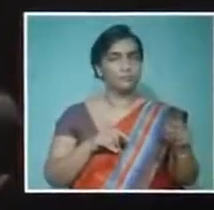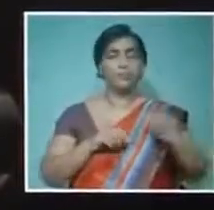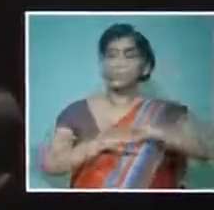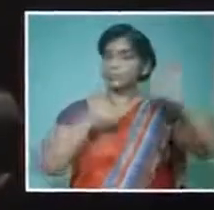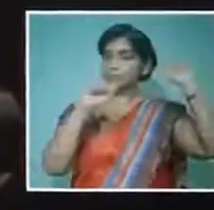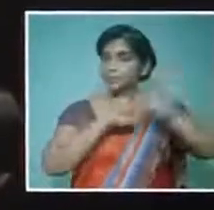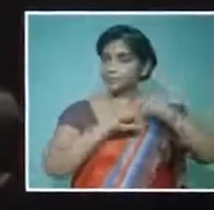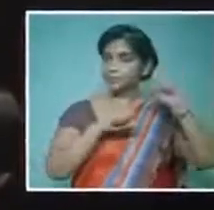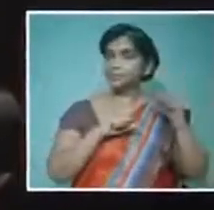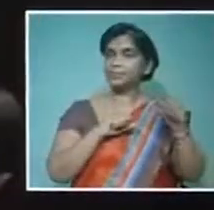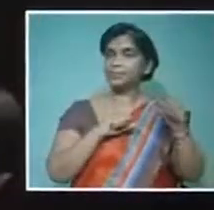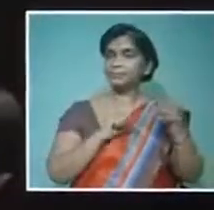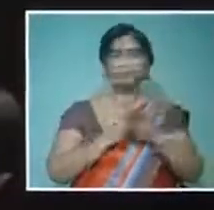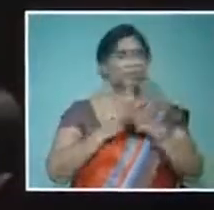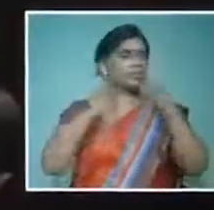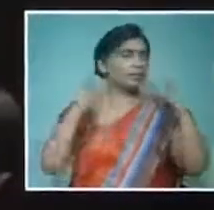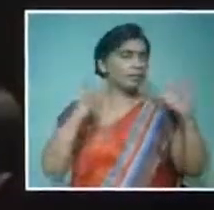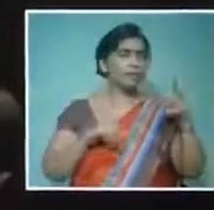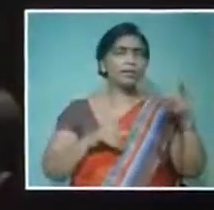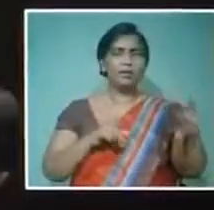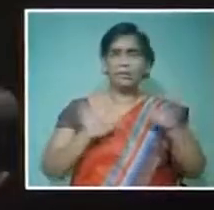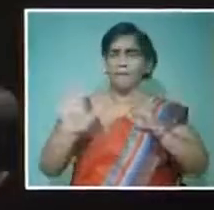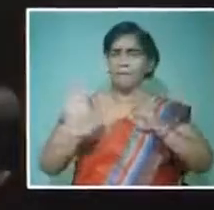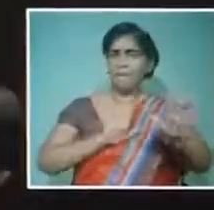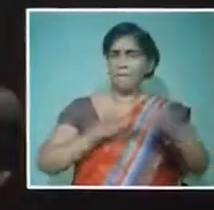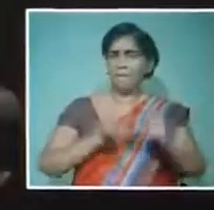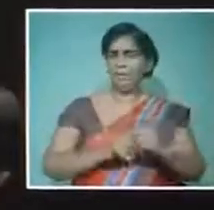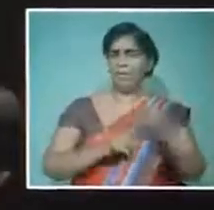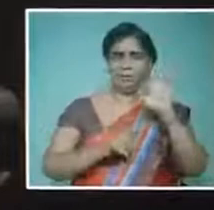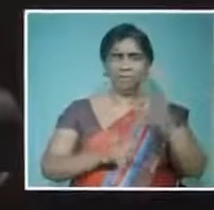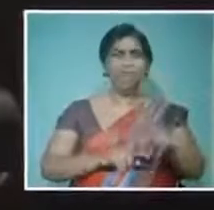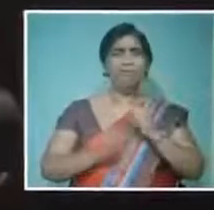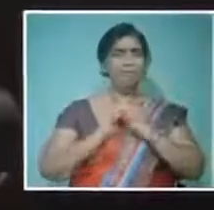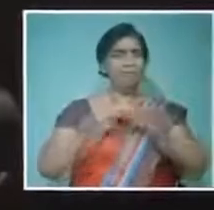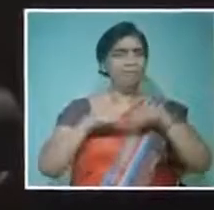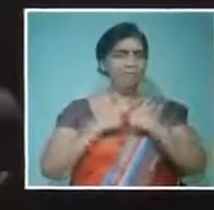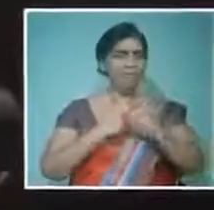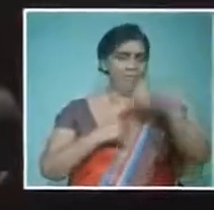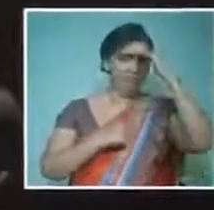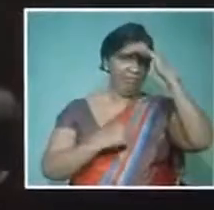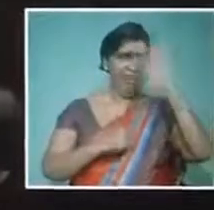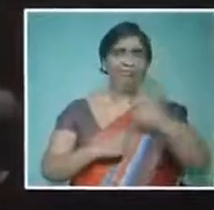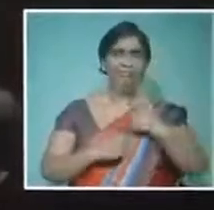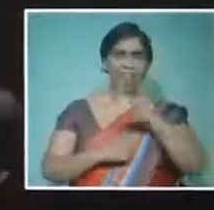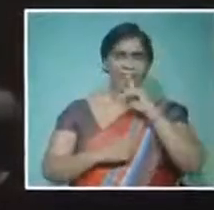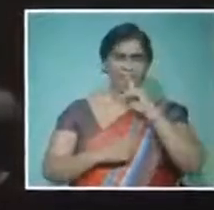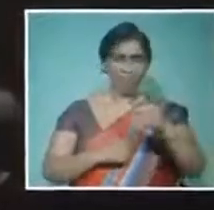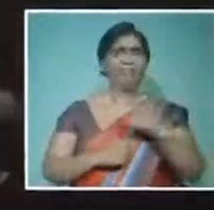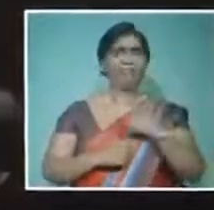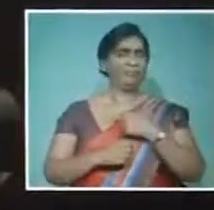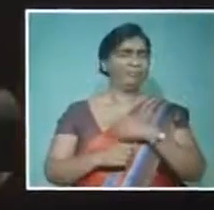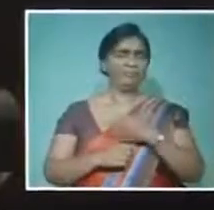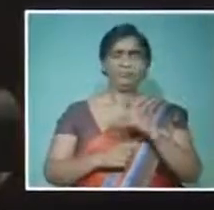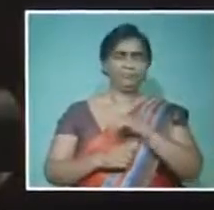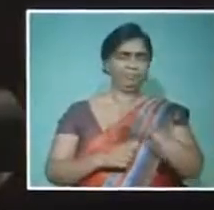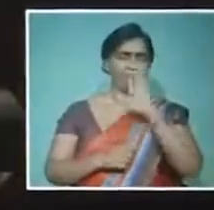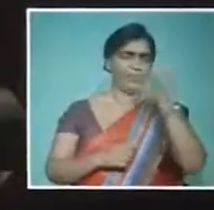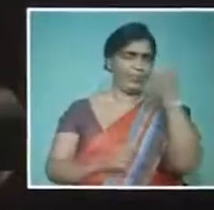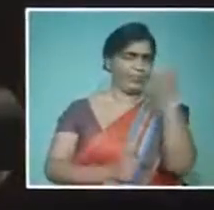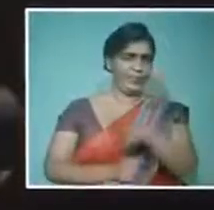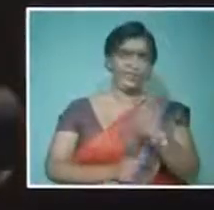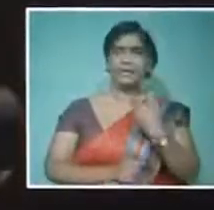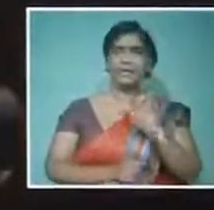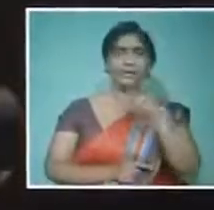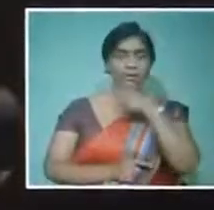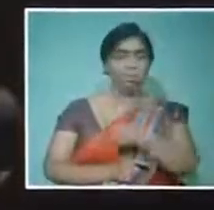தொழிற்சங்க தலைவர் என்ற வகையிலே வன்மையாக நான் கண்டிக்கின்றேன் ஒரு ஜனநாயக நாடு என்ற வகையிலே இந்த தொழிற்சங்க உரிமை அவர்களுக்கு வழங்க வேண்டும் தொழிற்சங்க போராட்டம்